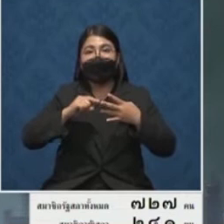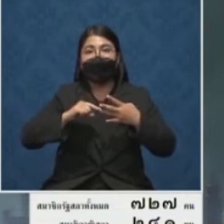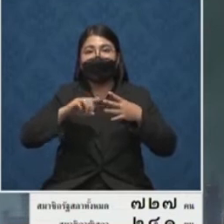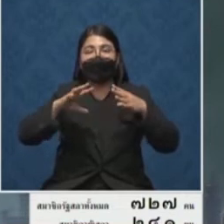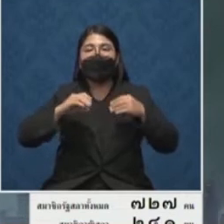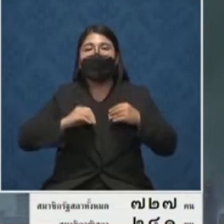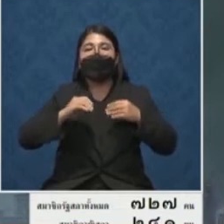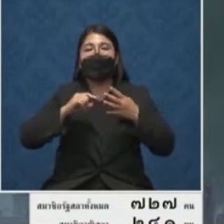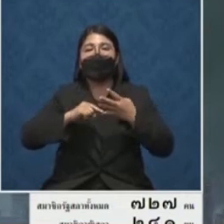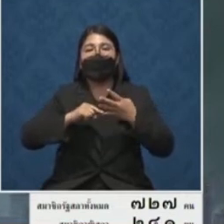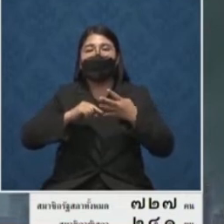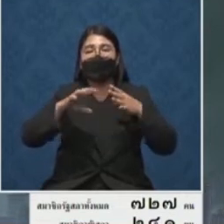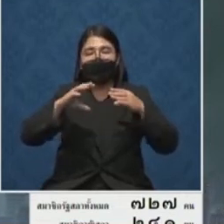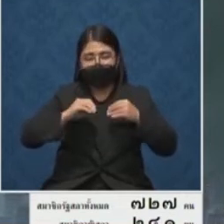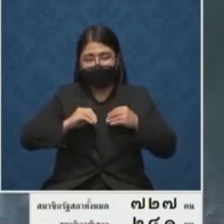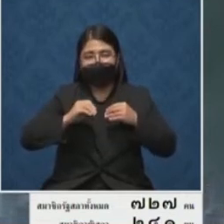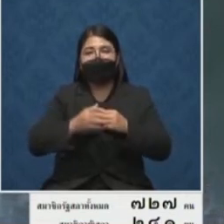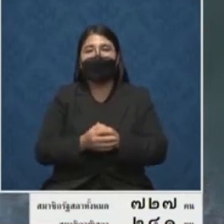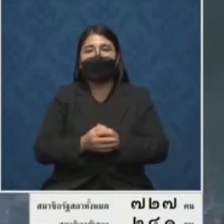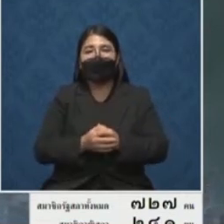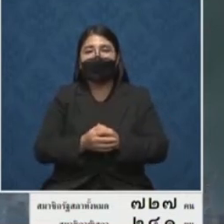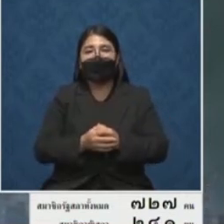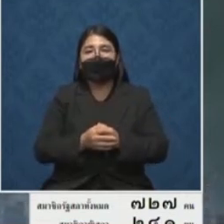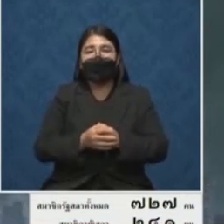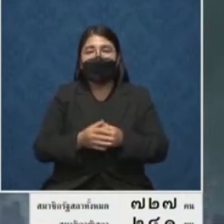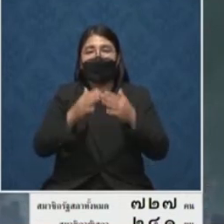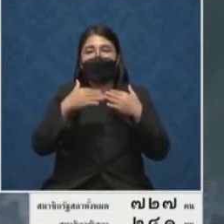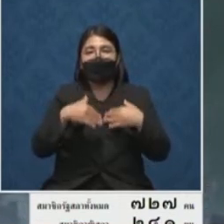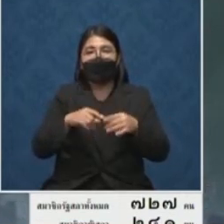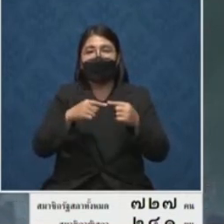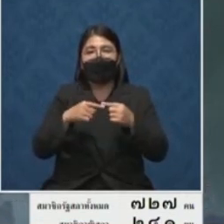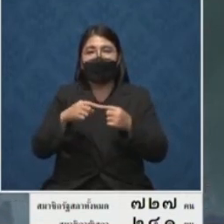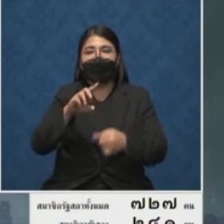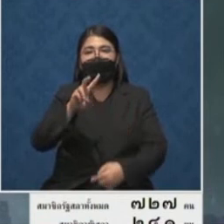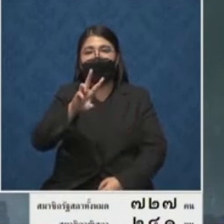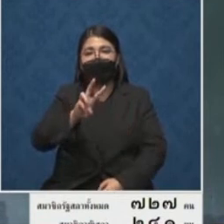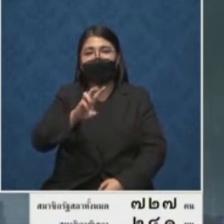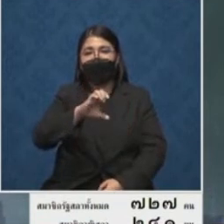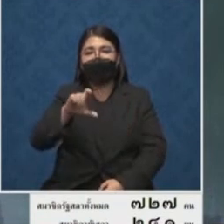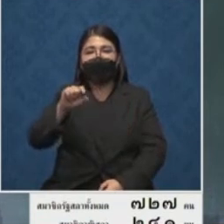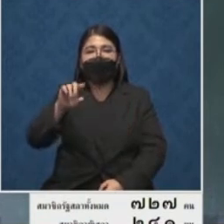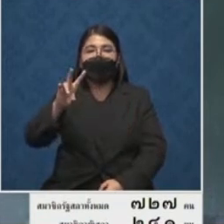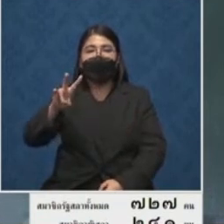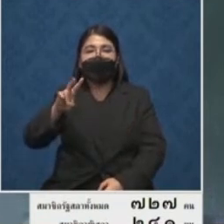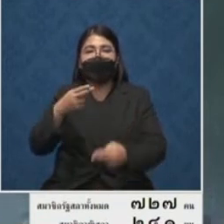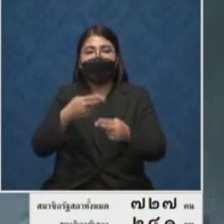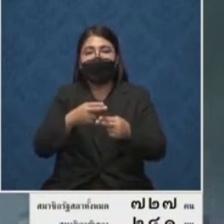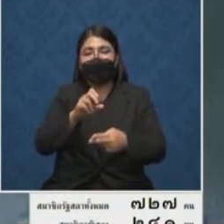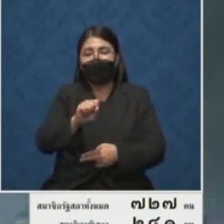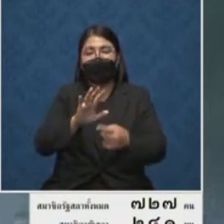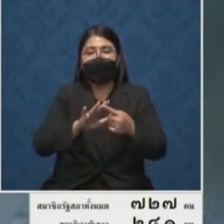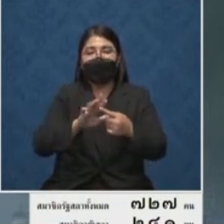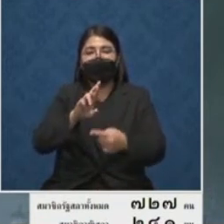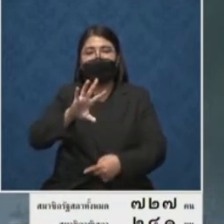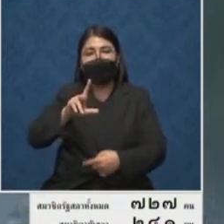การ3รับหลักการและ4รับหลักการค่ะ 627นายสุรชั